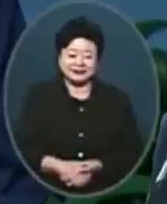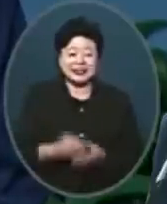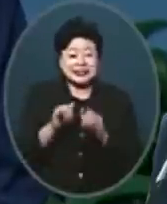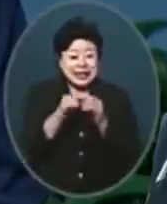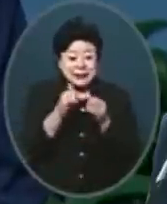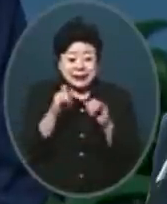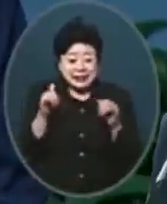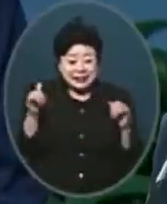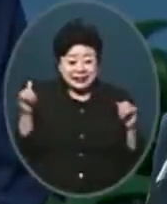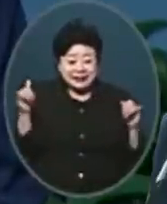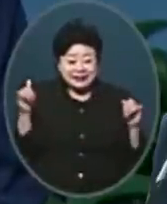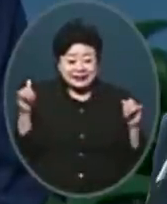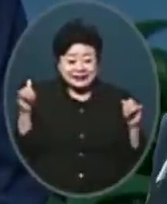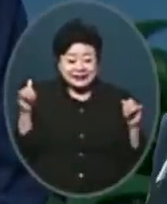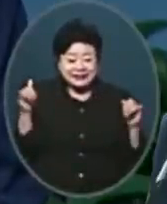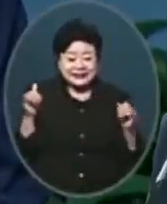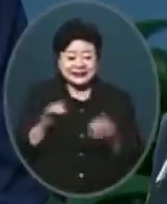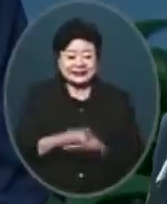사람이